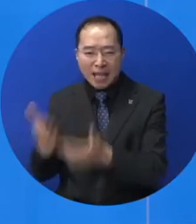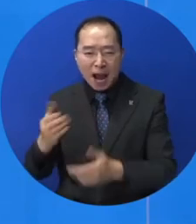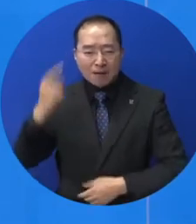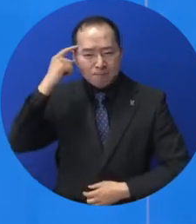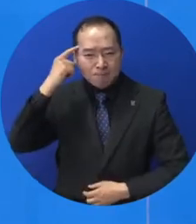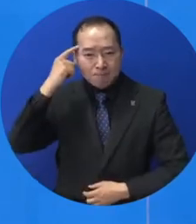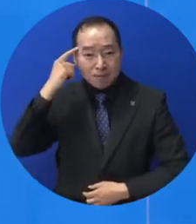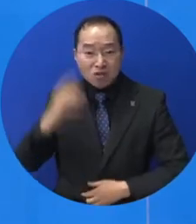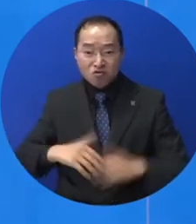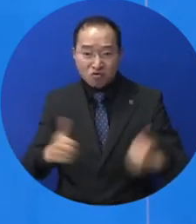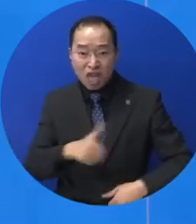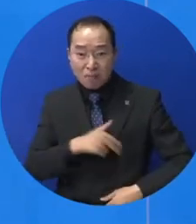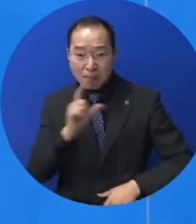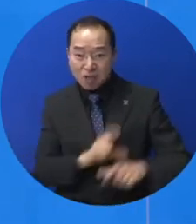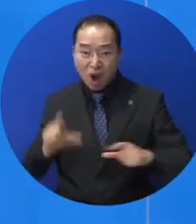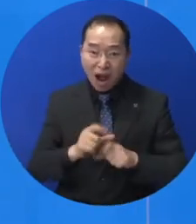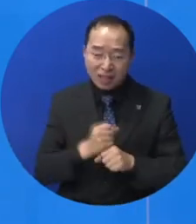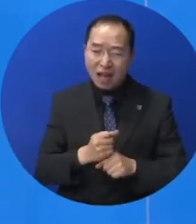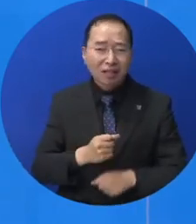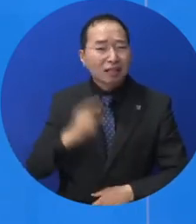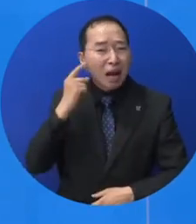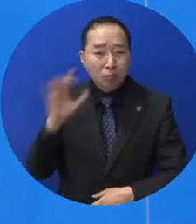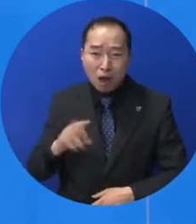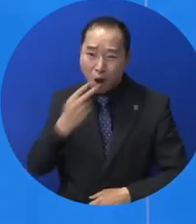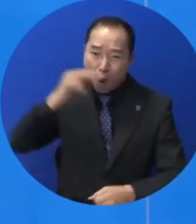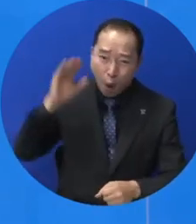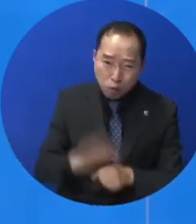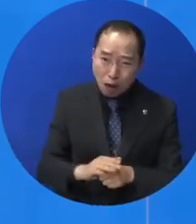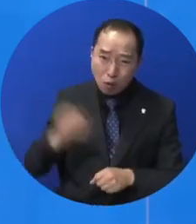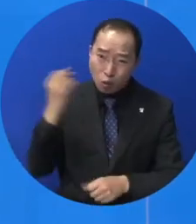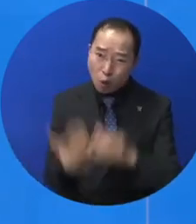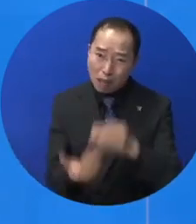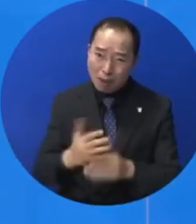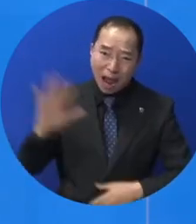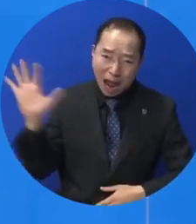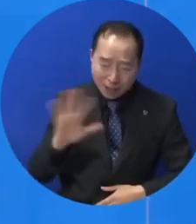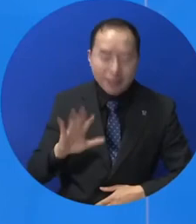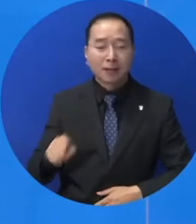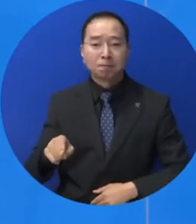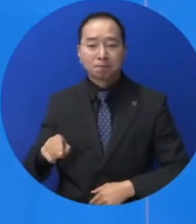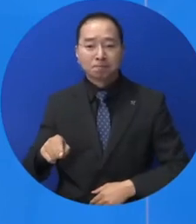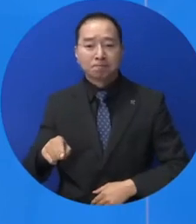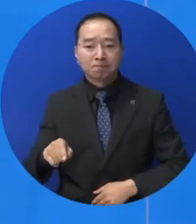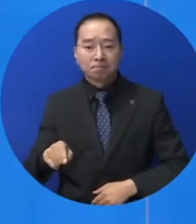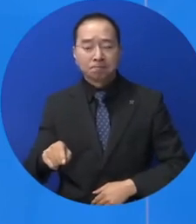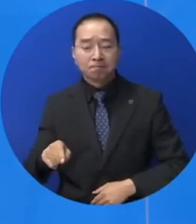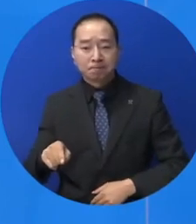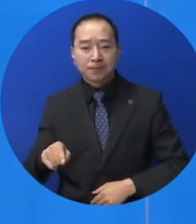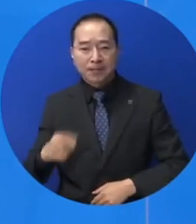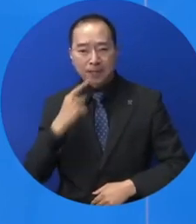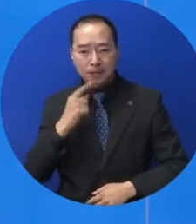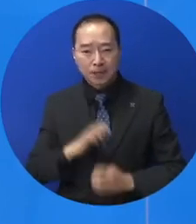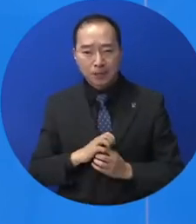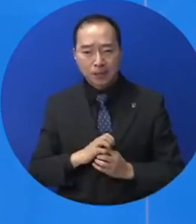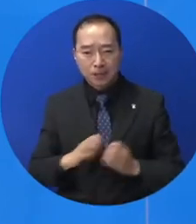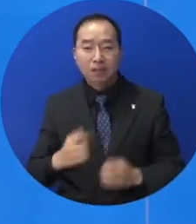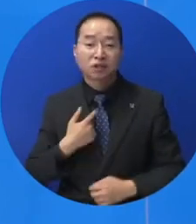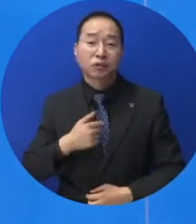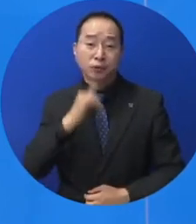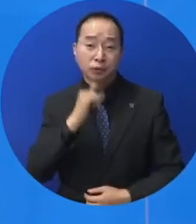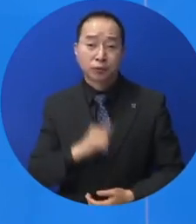생각보단 정말 이런 억울하고 답답한 일이 없게 만드는 것이 우리의 사명 아니냐 이런 생각으로 이를 악물었던 기억이